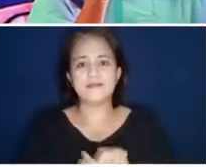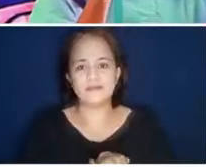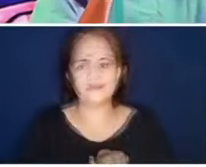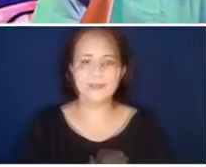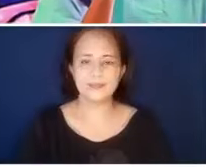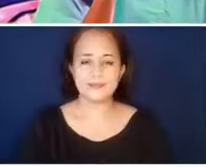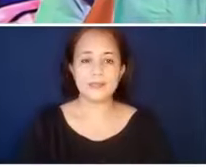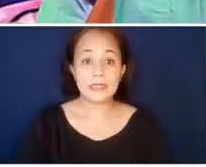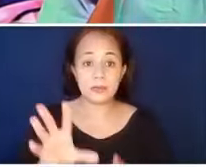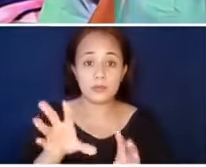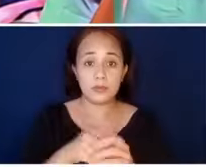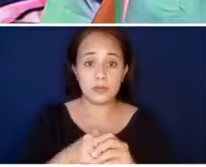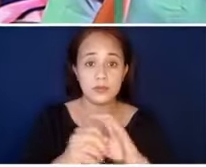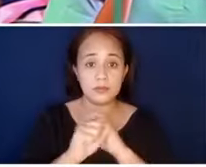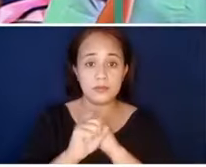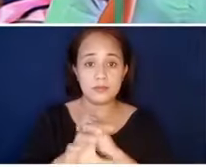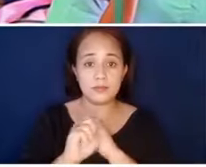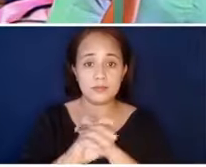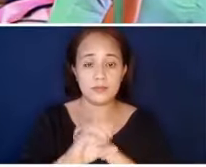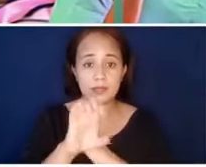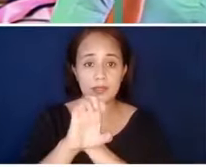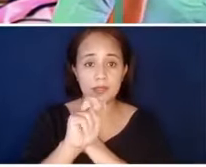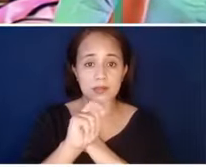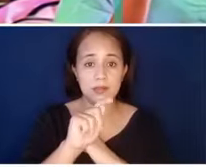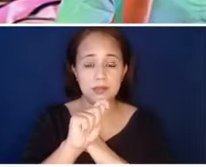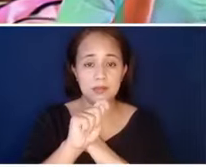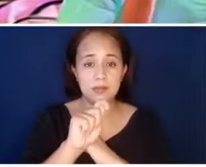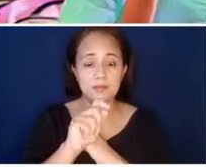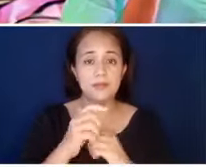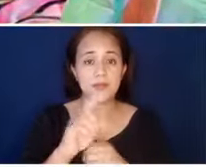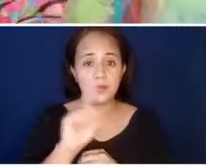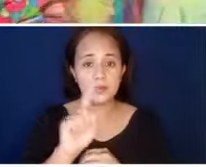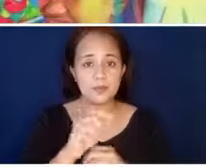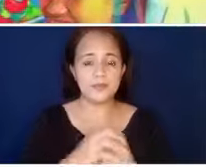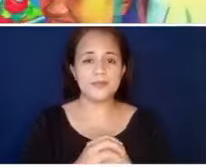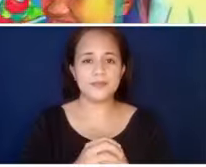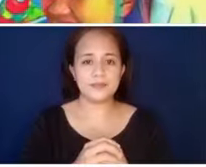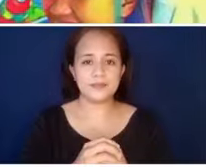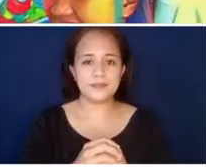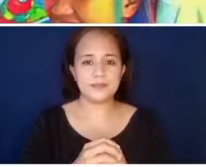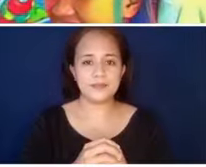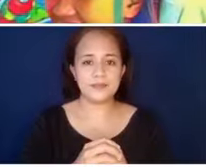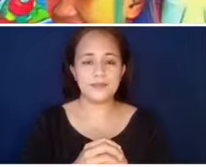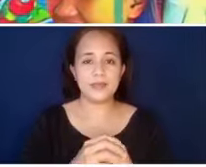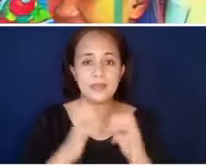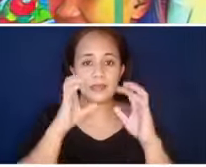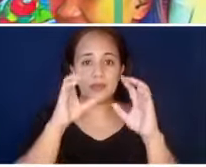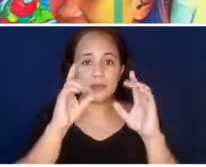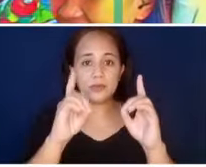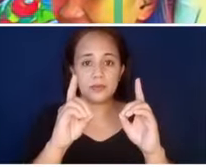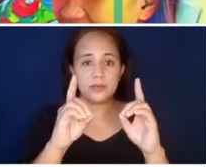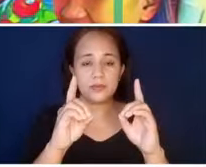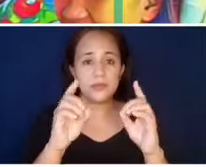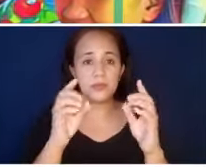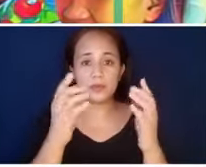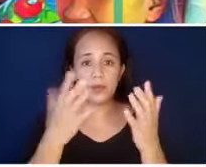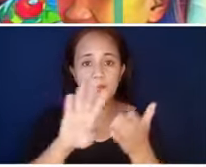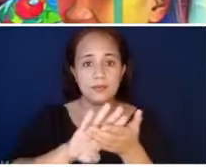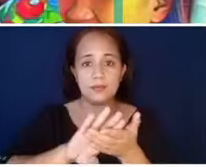Kabilang sa advokasya ng ENET ang sumusunod. Edukasyong walang isinasantabi,